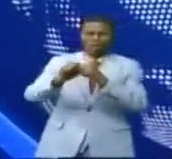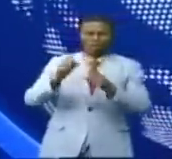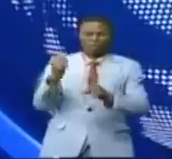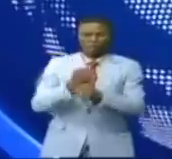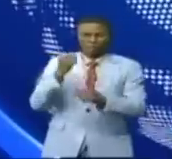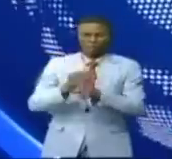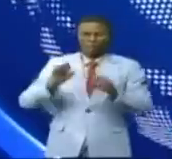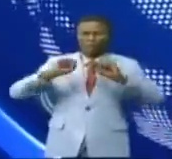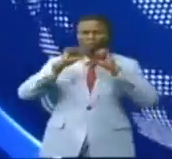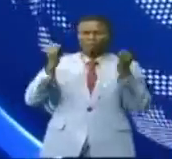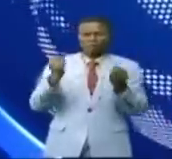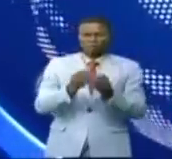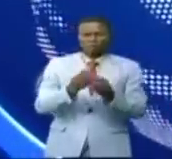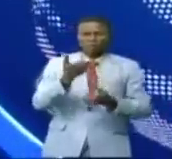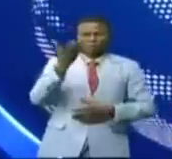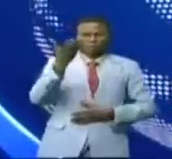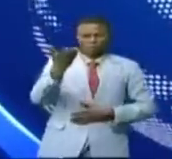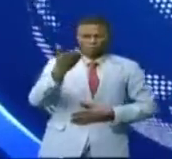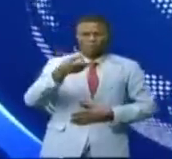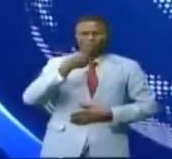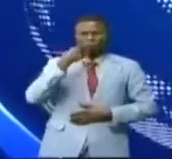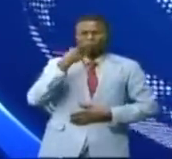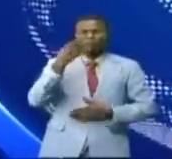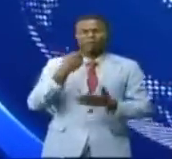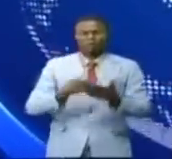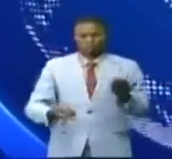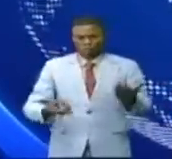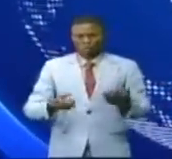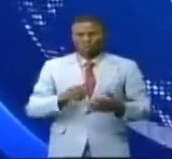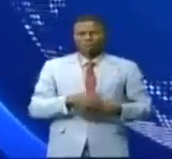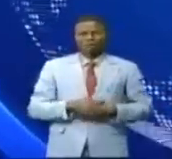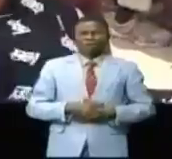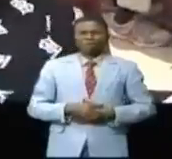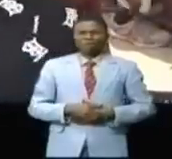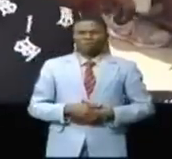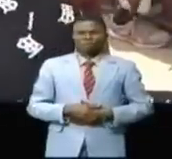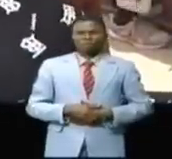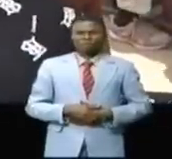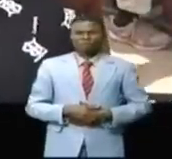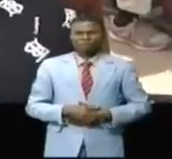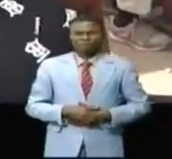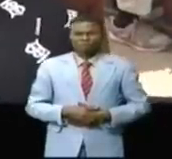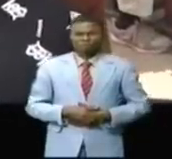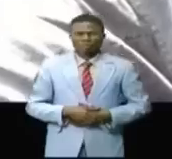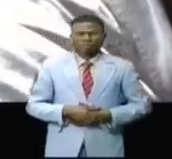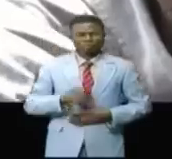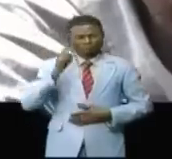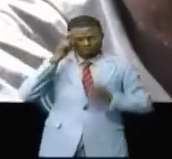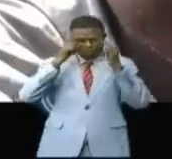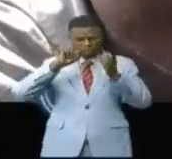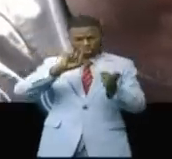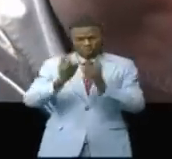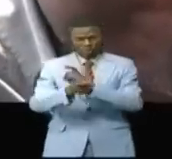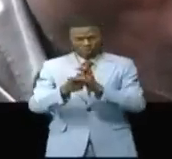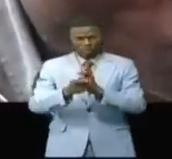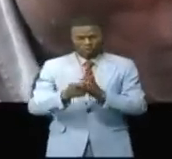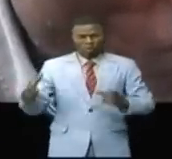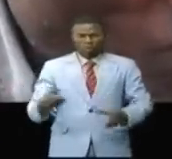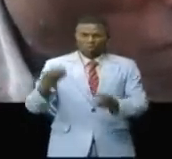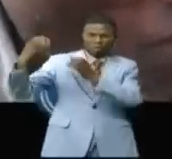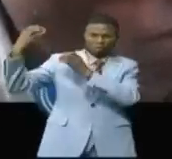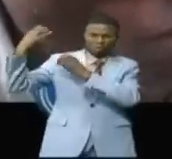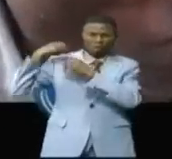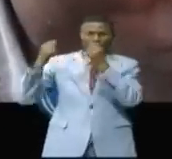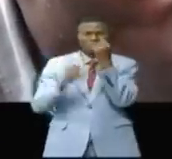social béatrice au chapeau jacques d'abobo est à présent c'est dolly souci d'améliorer la prise en charge des